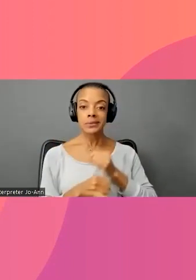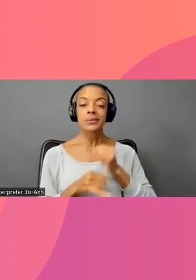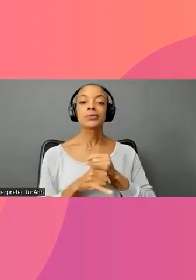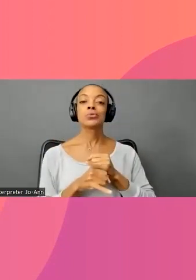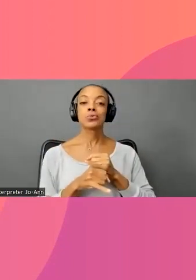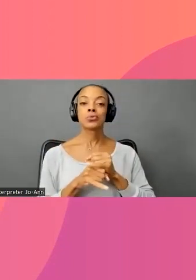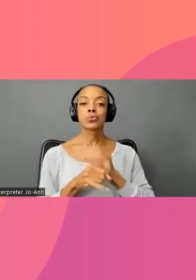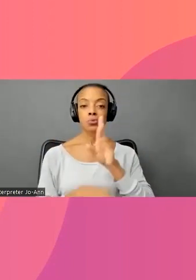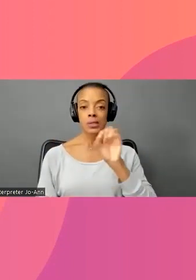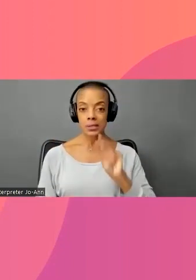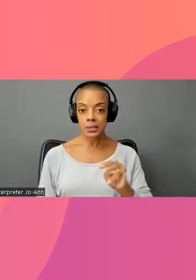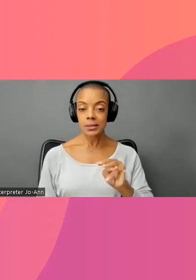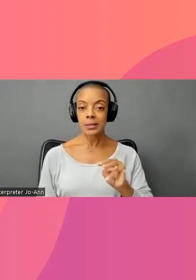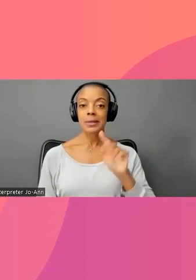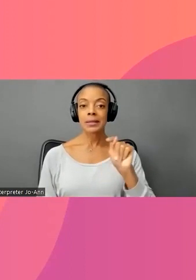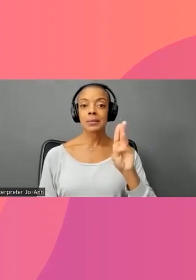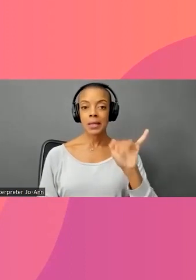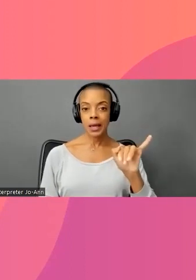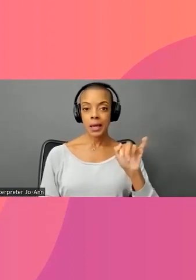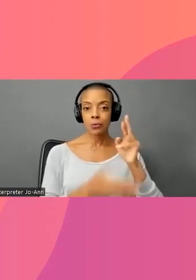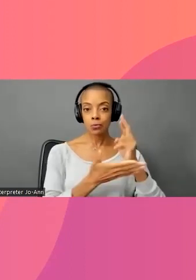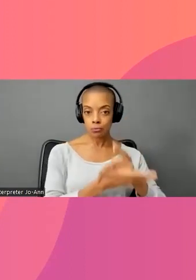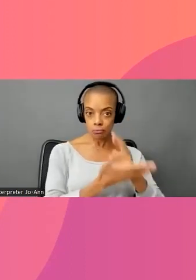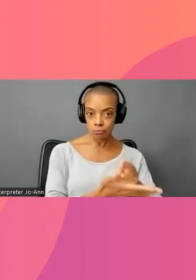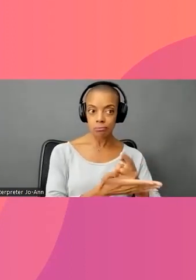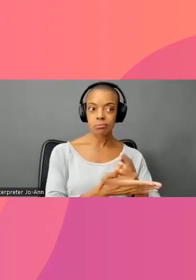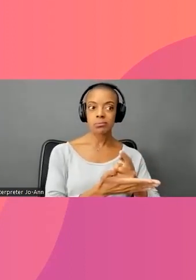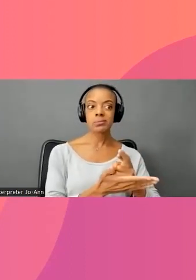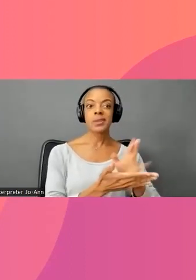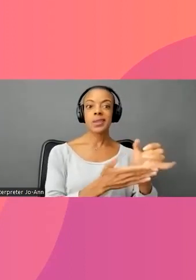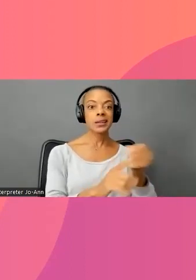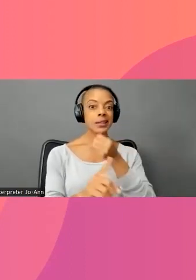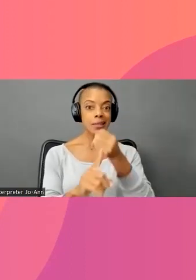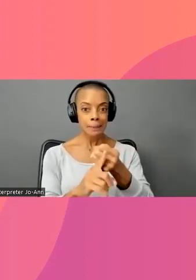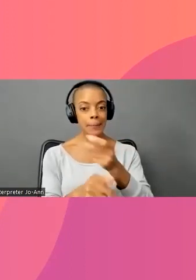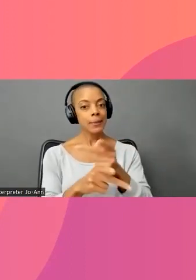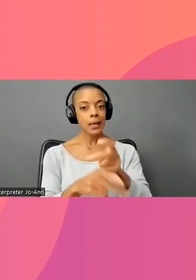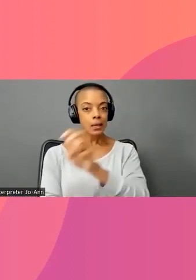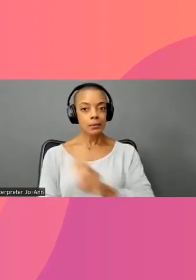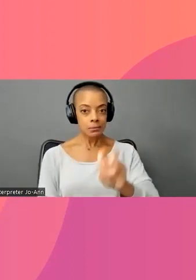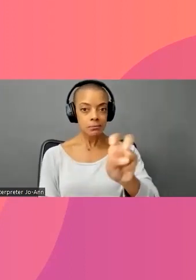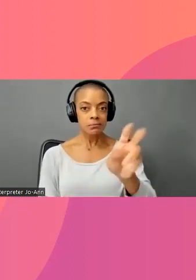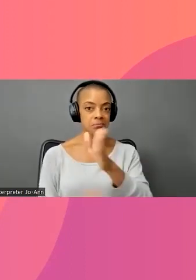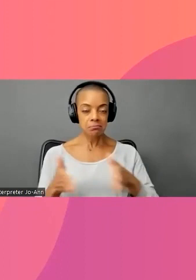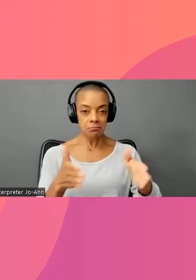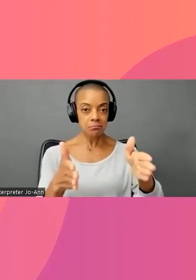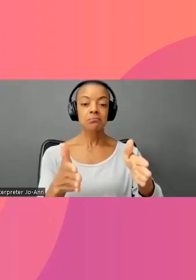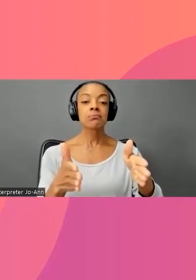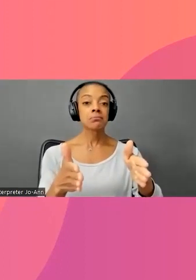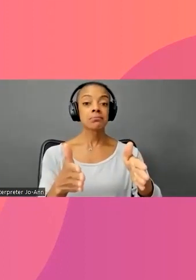recherche et sur le racisme institutionnel et sur la recherche en